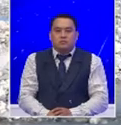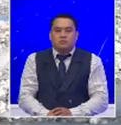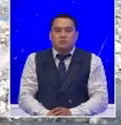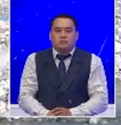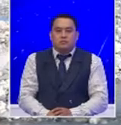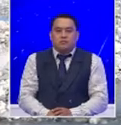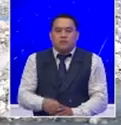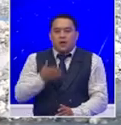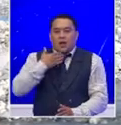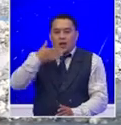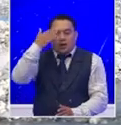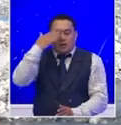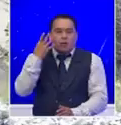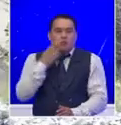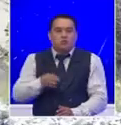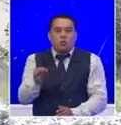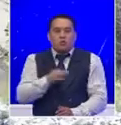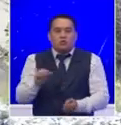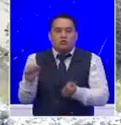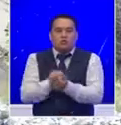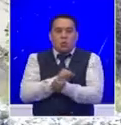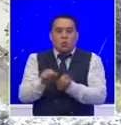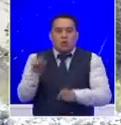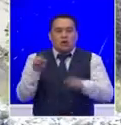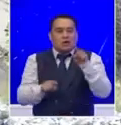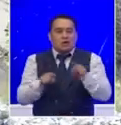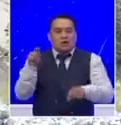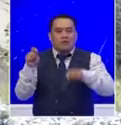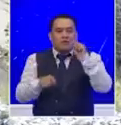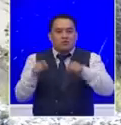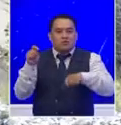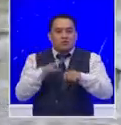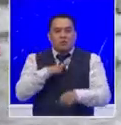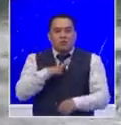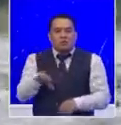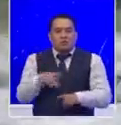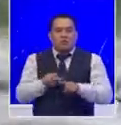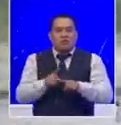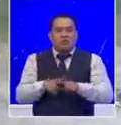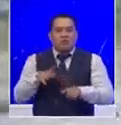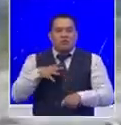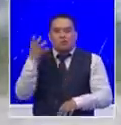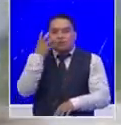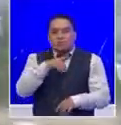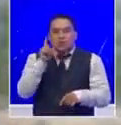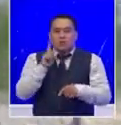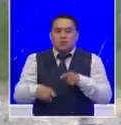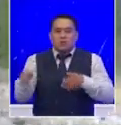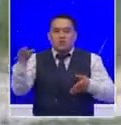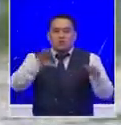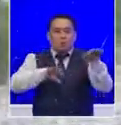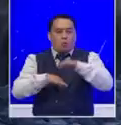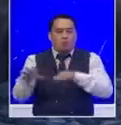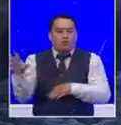Нынешнее лето в Алматинской области выдалось засушливым. Редкими осадки были и весной. Всему виной ранний приход тепла, в том числе и в горах, где уже